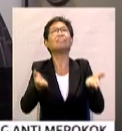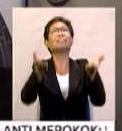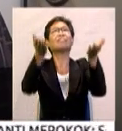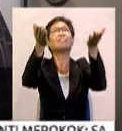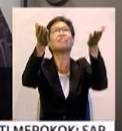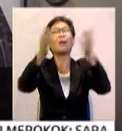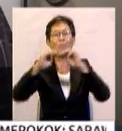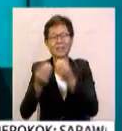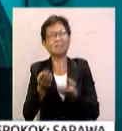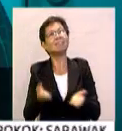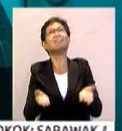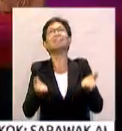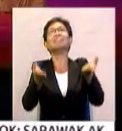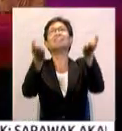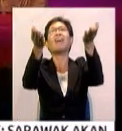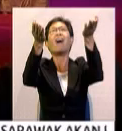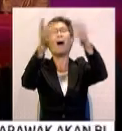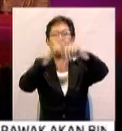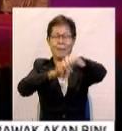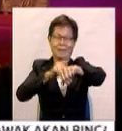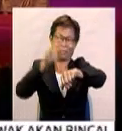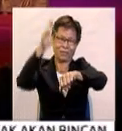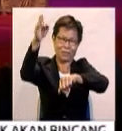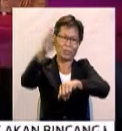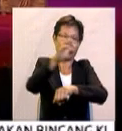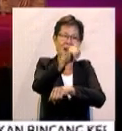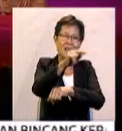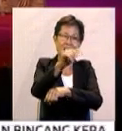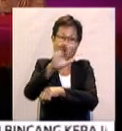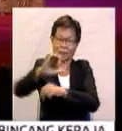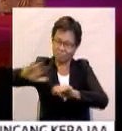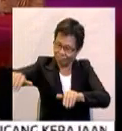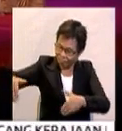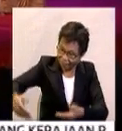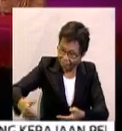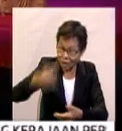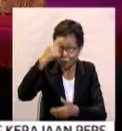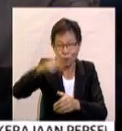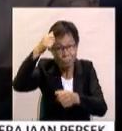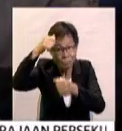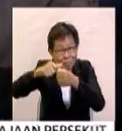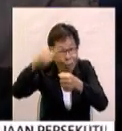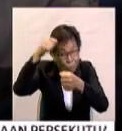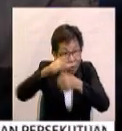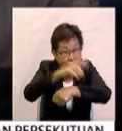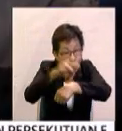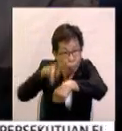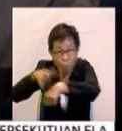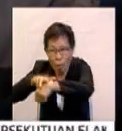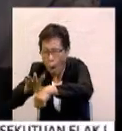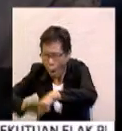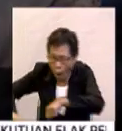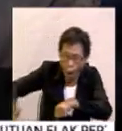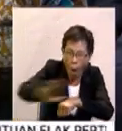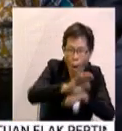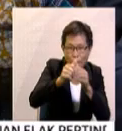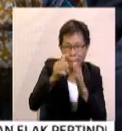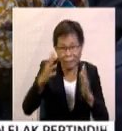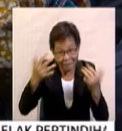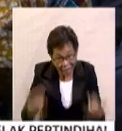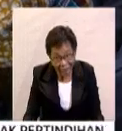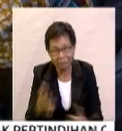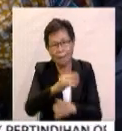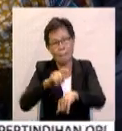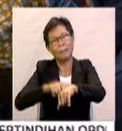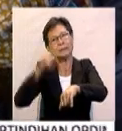oleh masyarakat pada masa hadapan. NACP diperkenal bagi memberi peringatan dan amaran kepada semua pemimpin sekarang